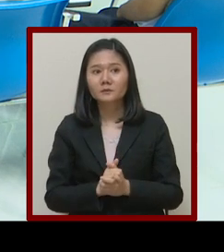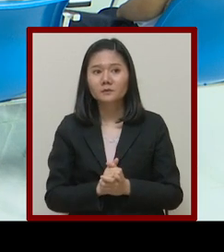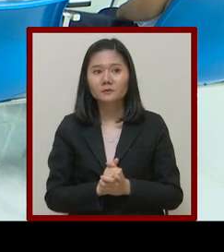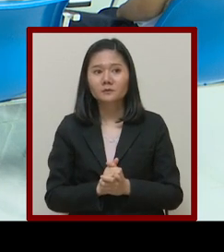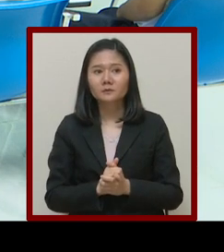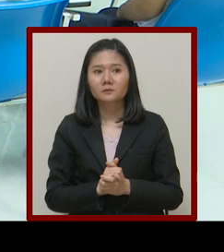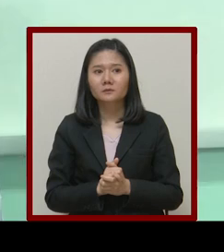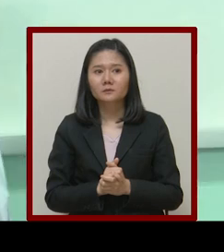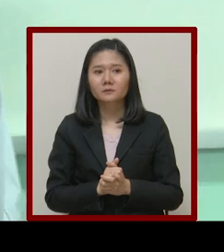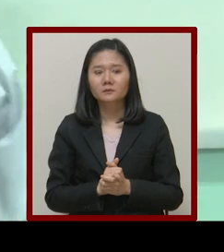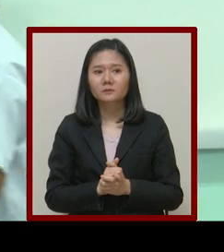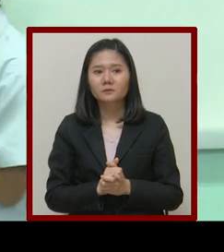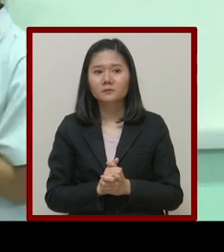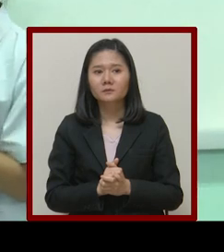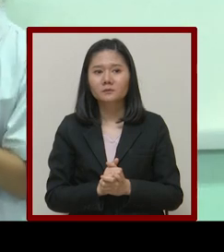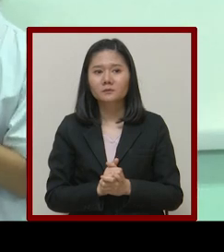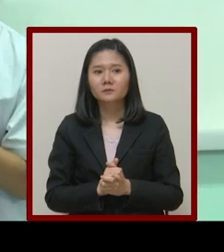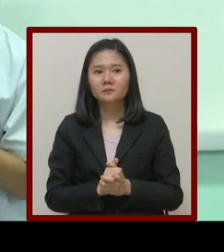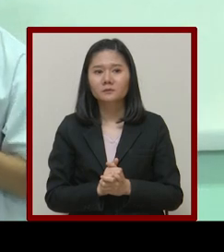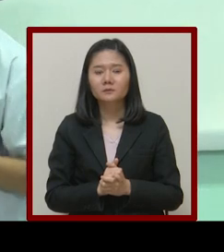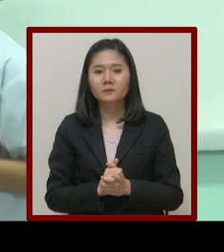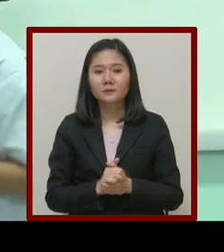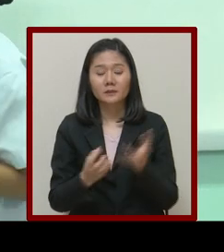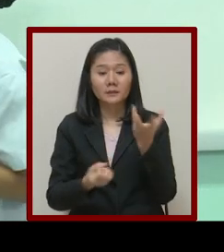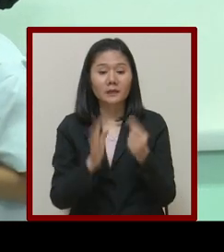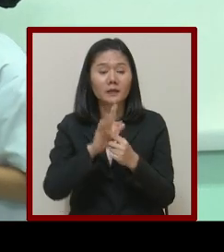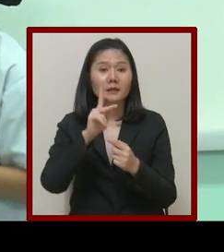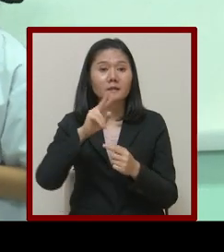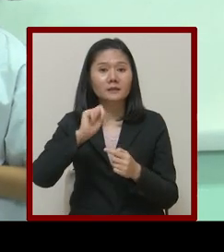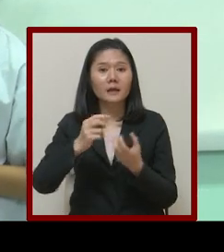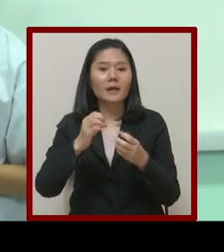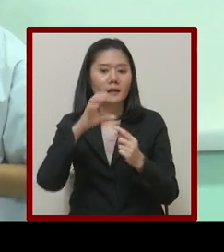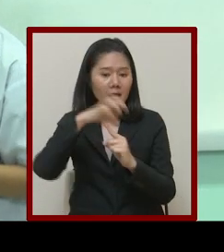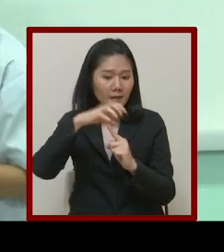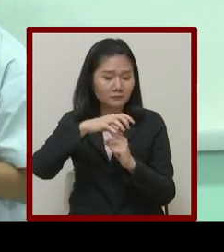หนูถือไว้เลย แกงเห็ดสมุนไพรค่ะ